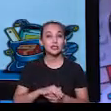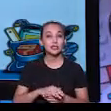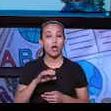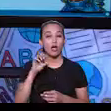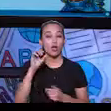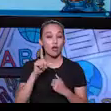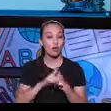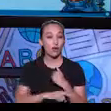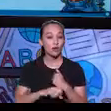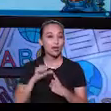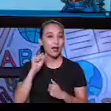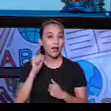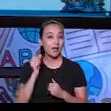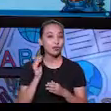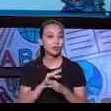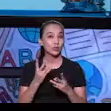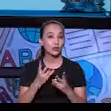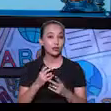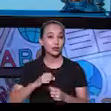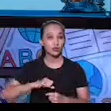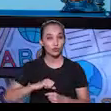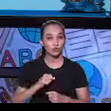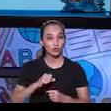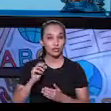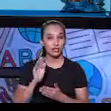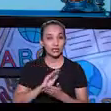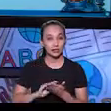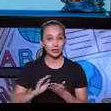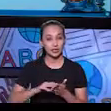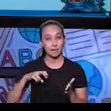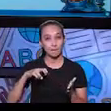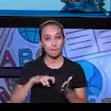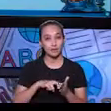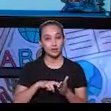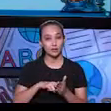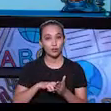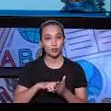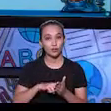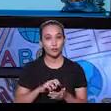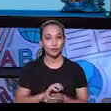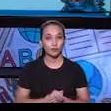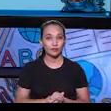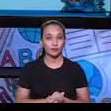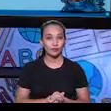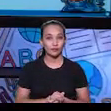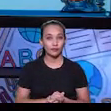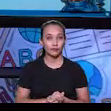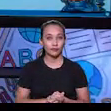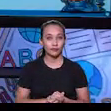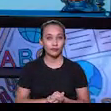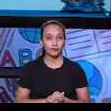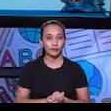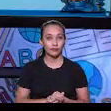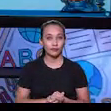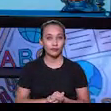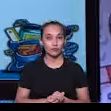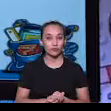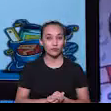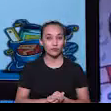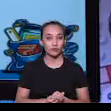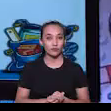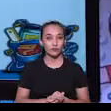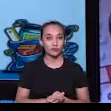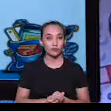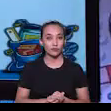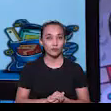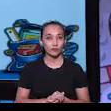роде. Друзья написали письмо. Вот друзья и написала. Мы